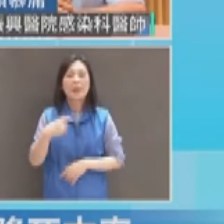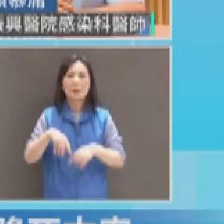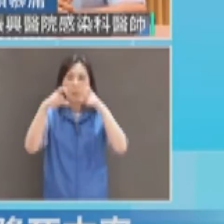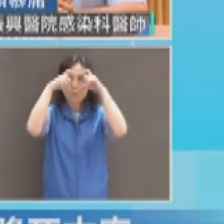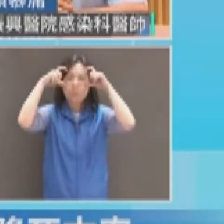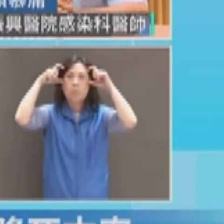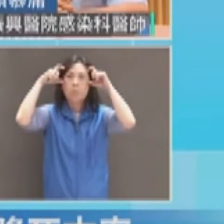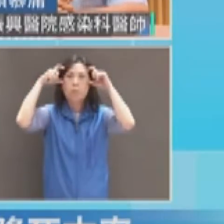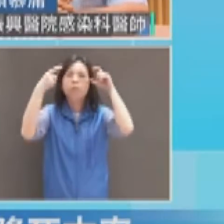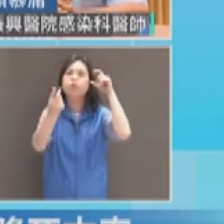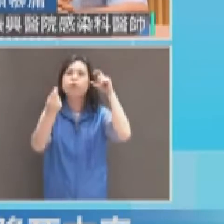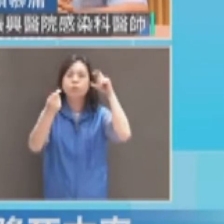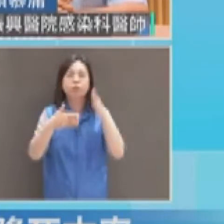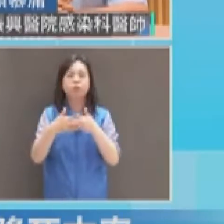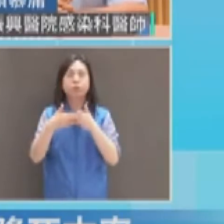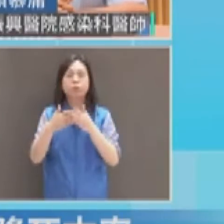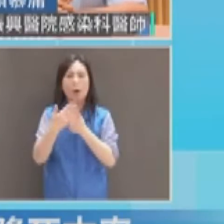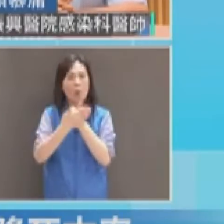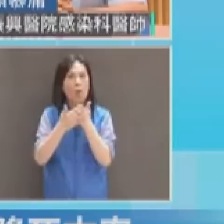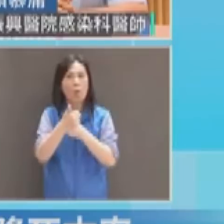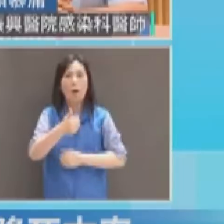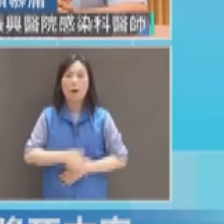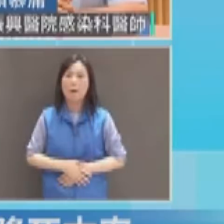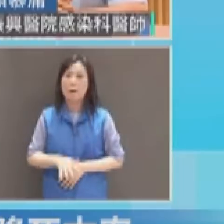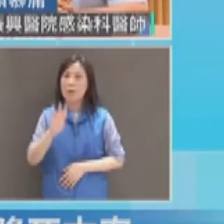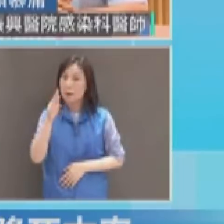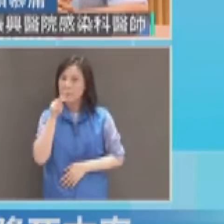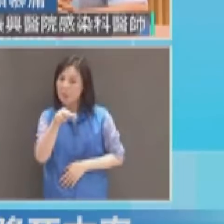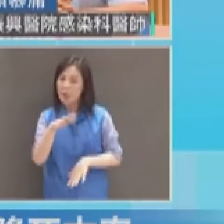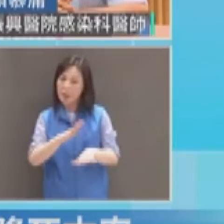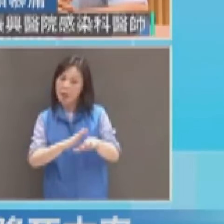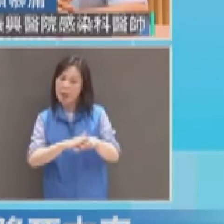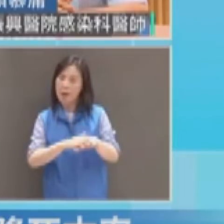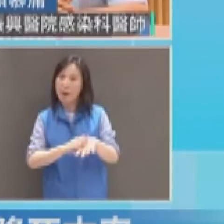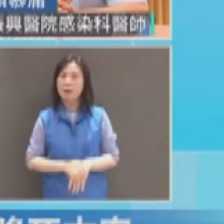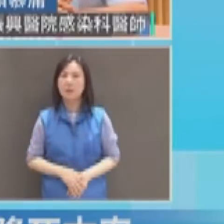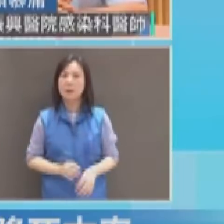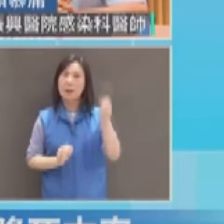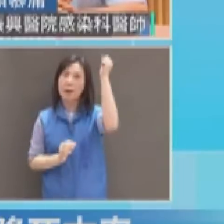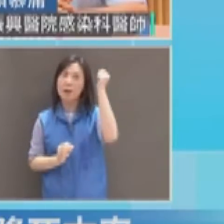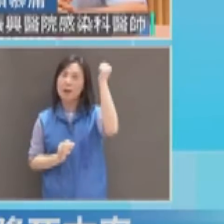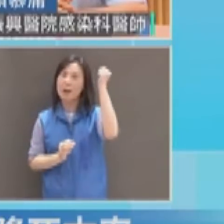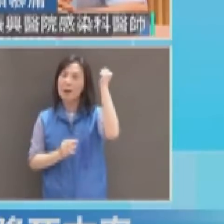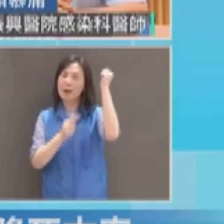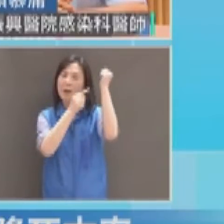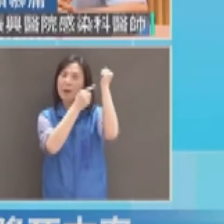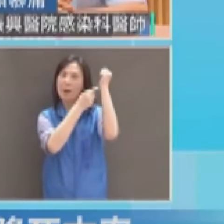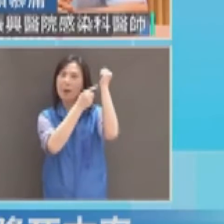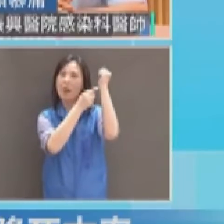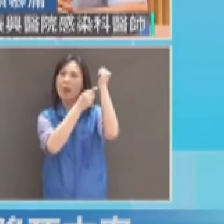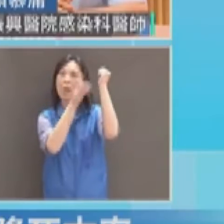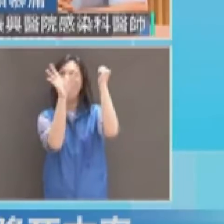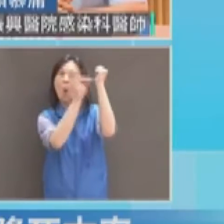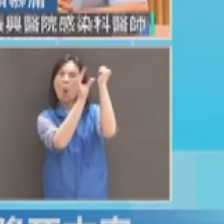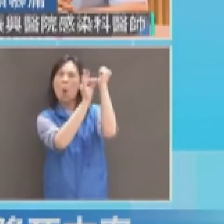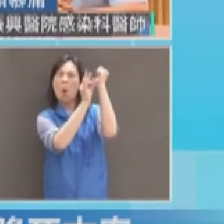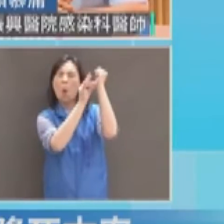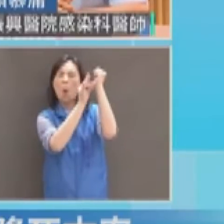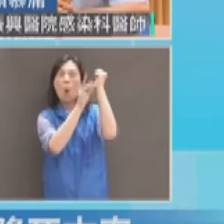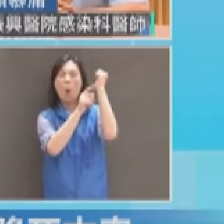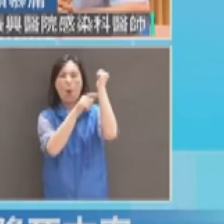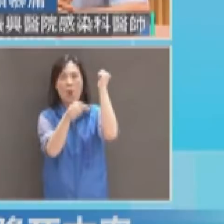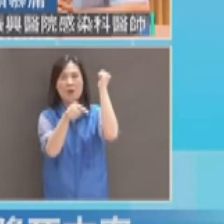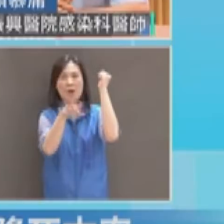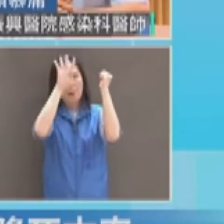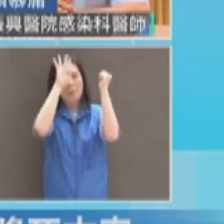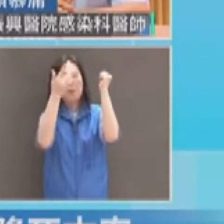罩把自己保护得好好的，但你看他的手，他的手抓着这个握把，其实他的手已经暴露出来了，所以他的手已经